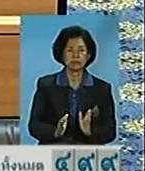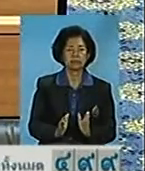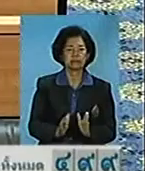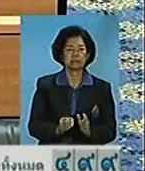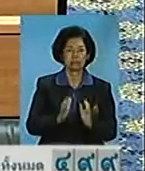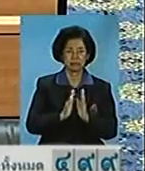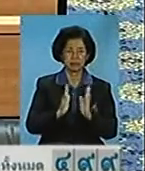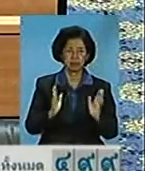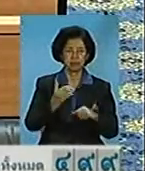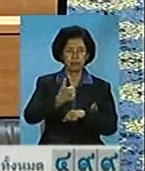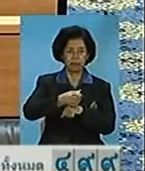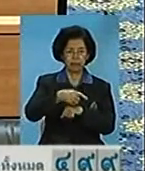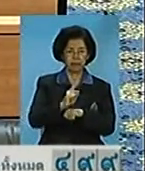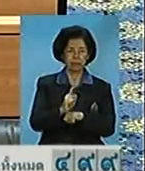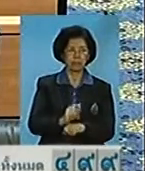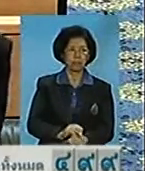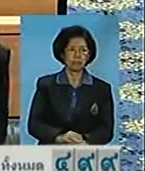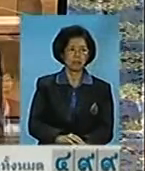ขอบคุณท่านประธานครับ